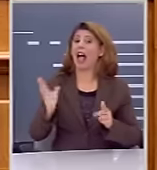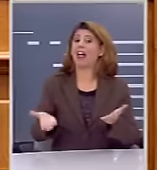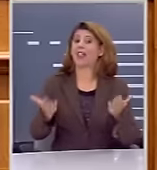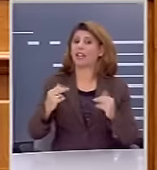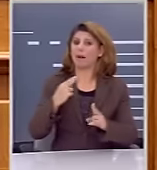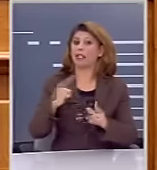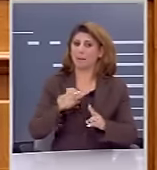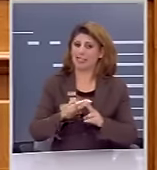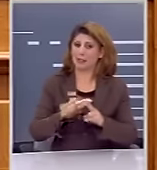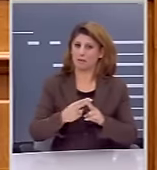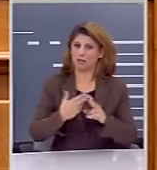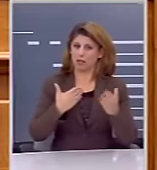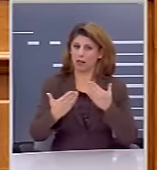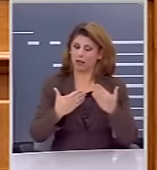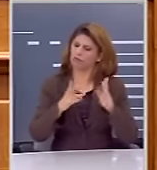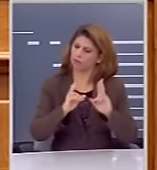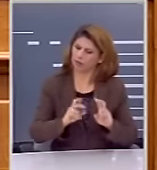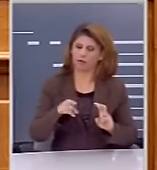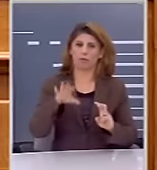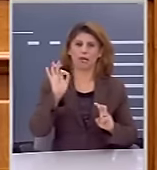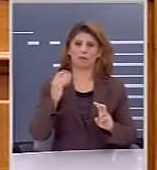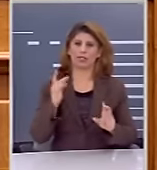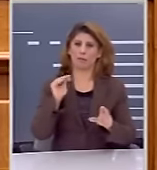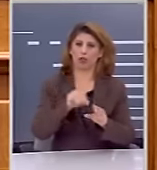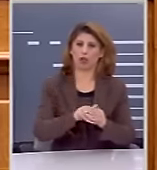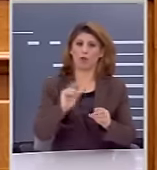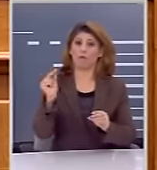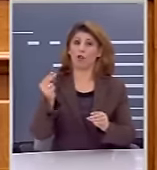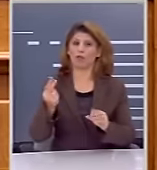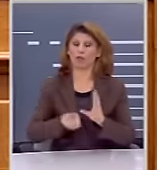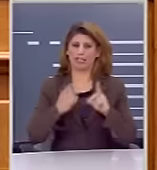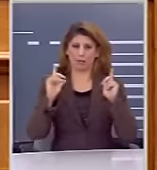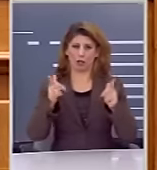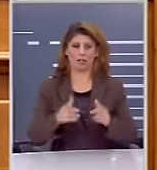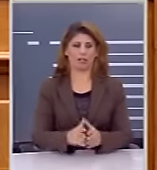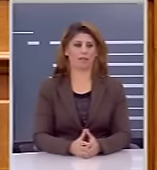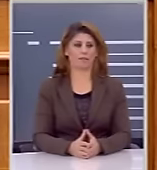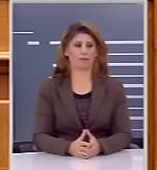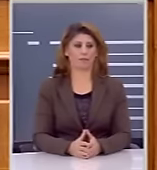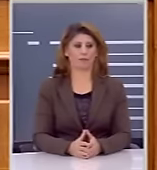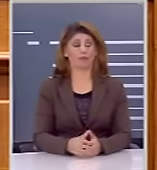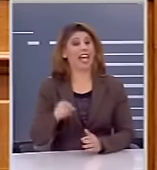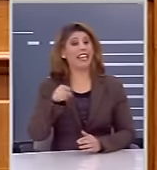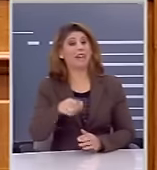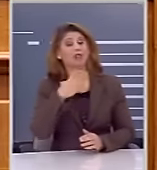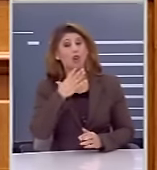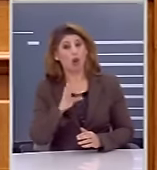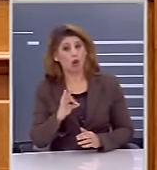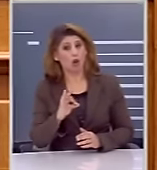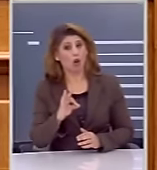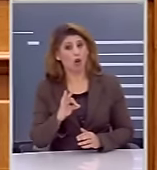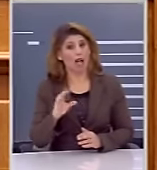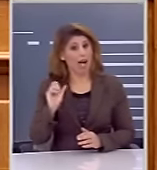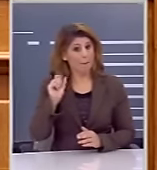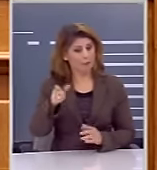θα εξετάσει την περίπτωση συμμετοχής βουλευτών της Νέας Δημοκρατίας. Και γι' αυτό το λόγο η αποστολή